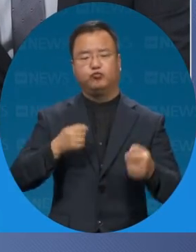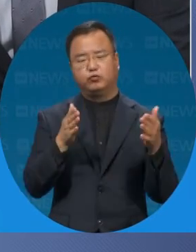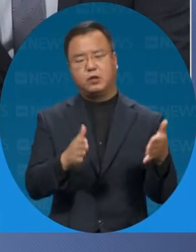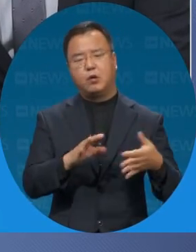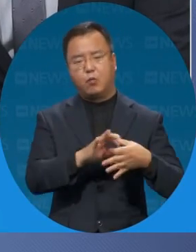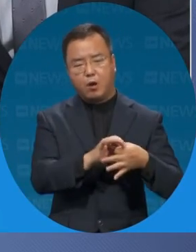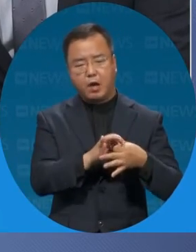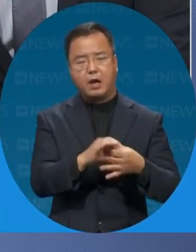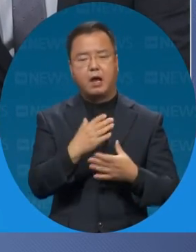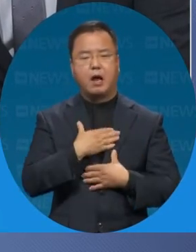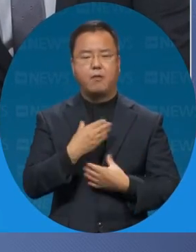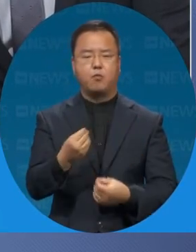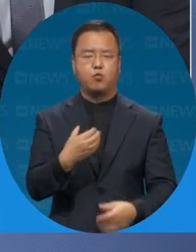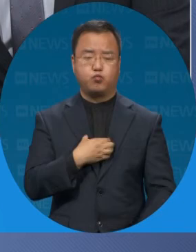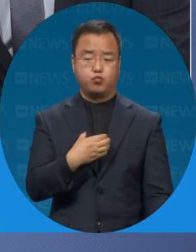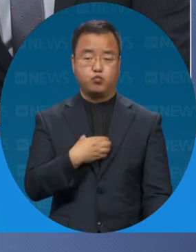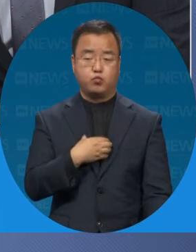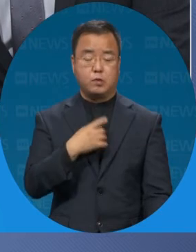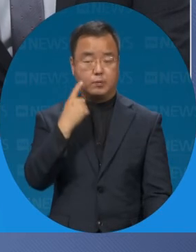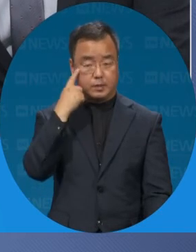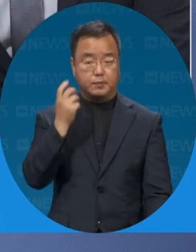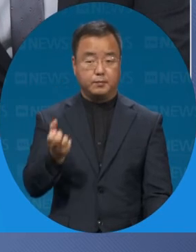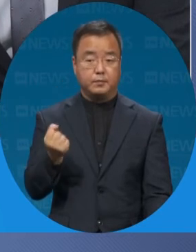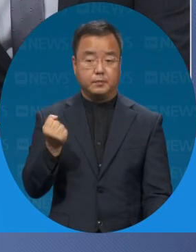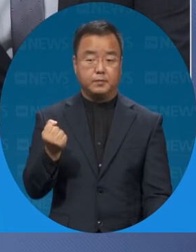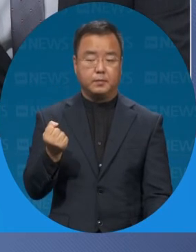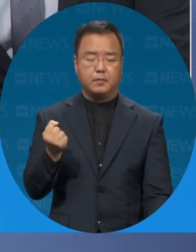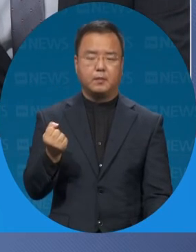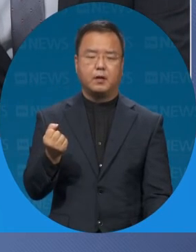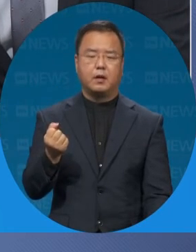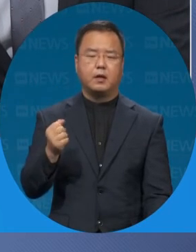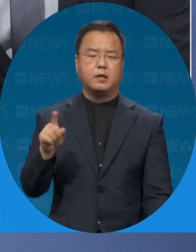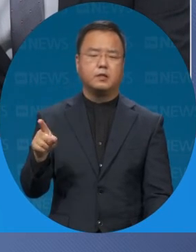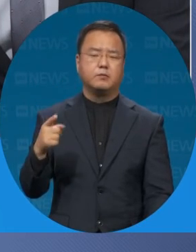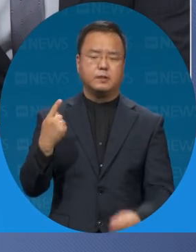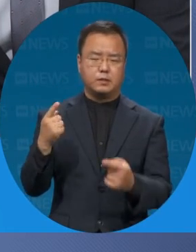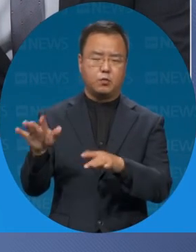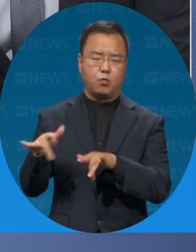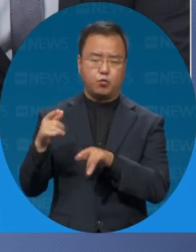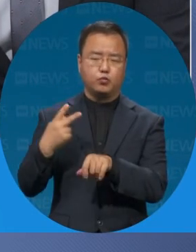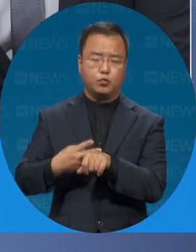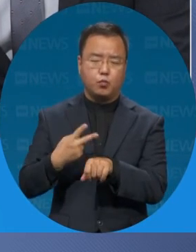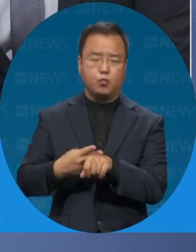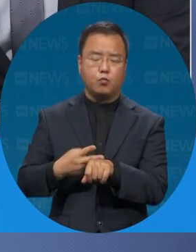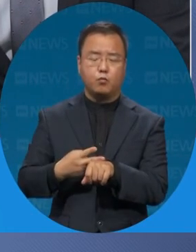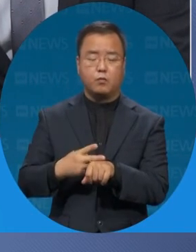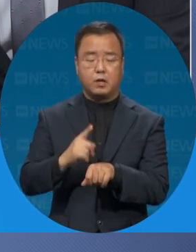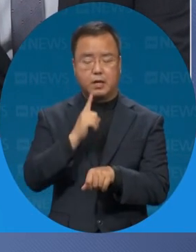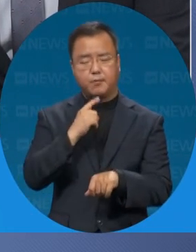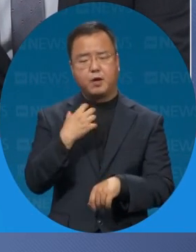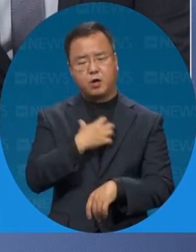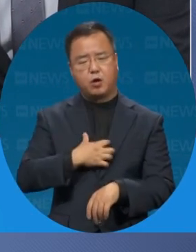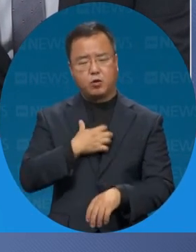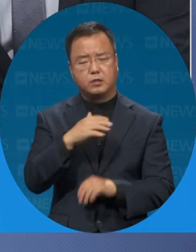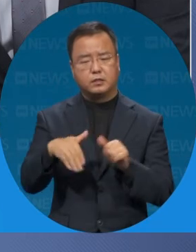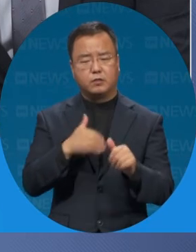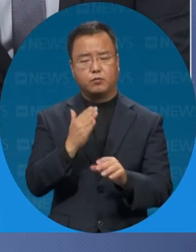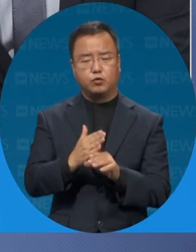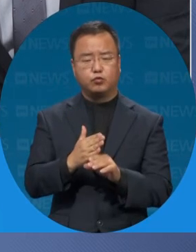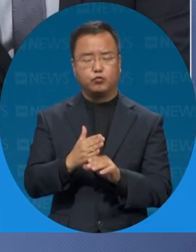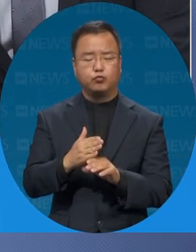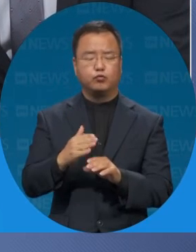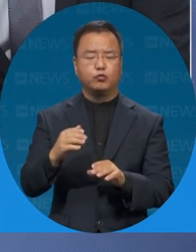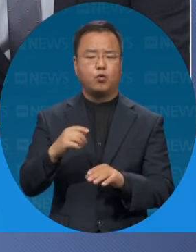안보에 위협이 된다고 생각했습니다 예 하지만 바턴 교수는 이런 우려 때문에 후 주에 있는 중국 중학생 을